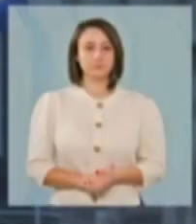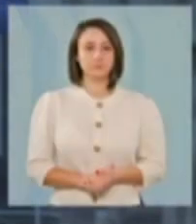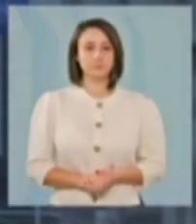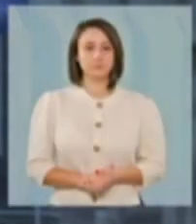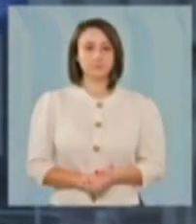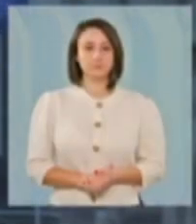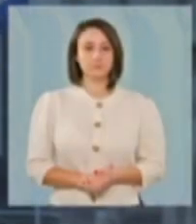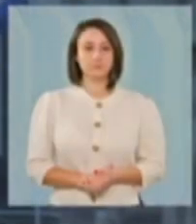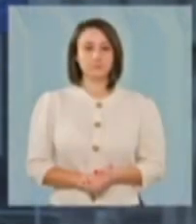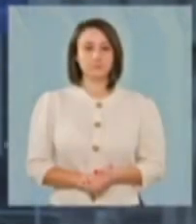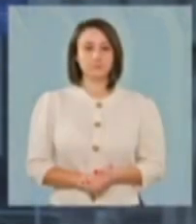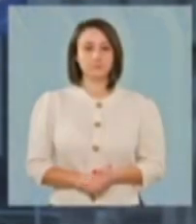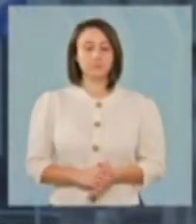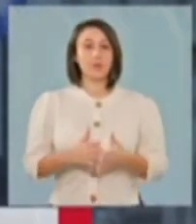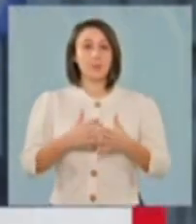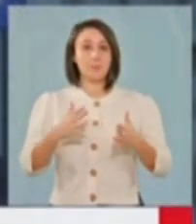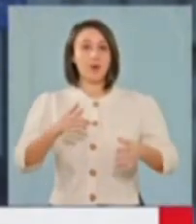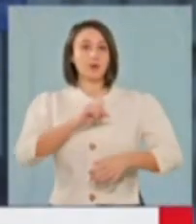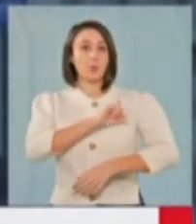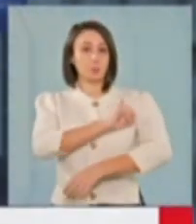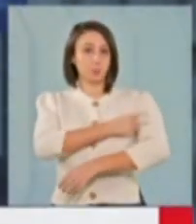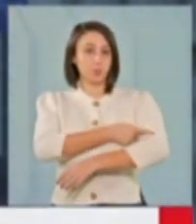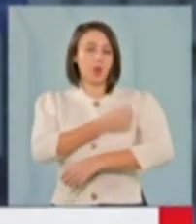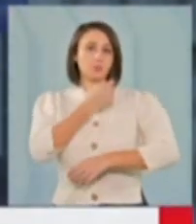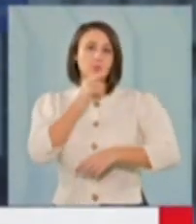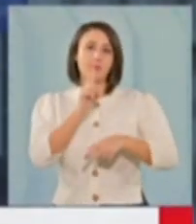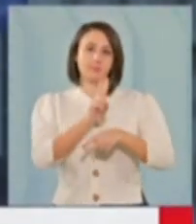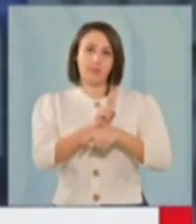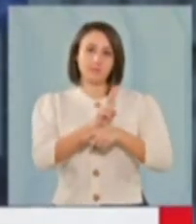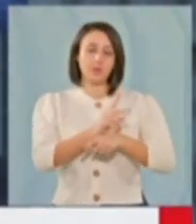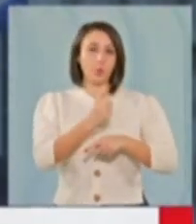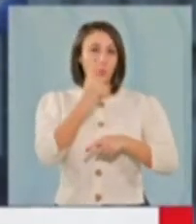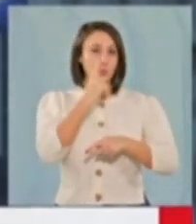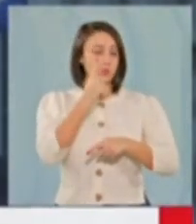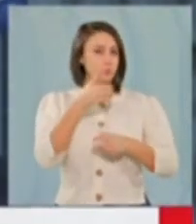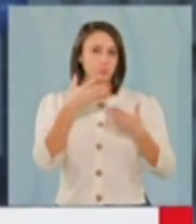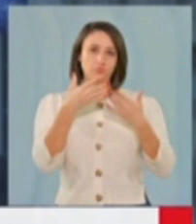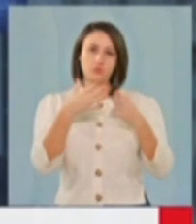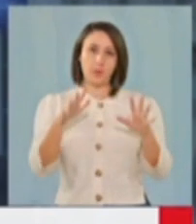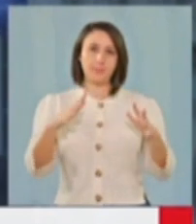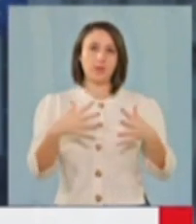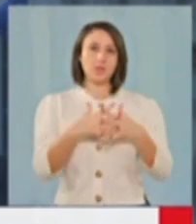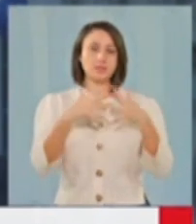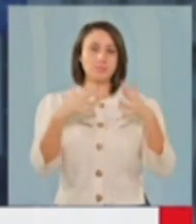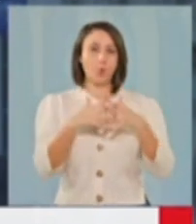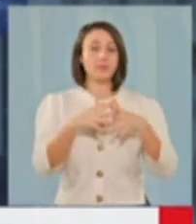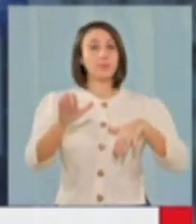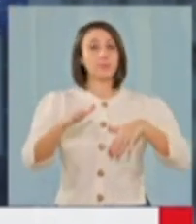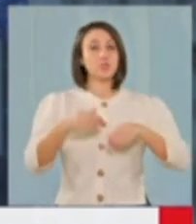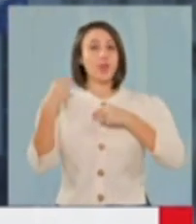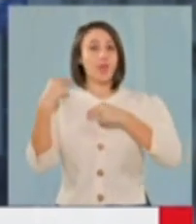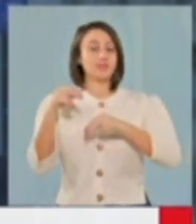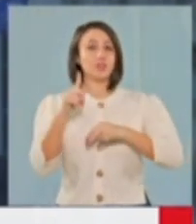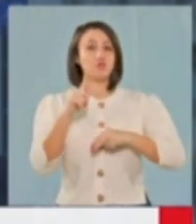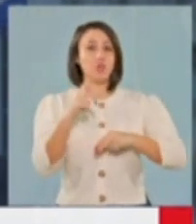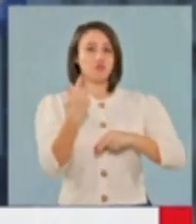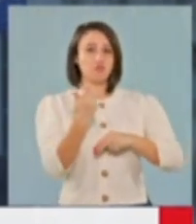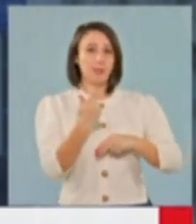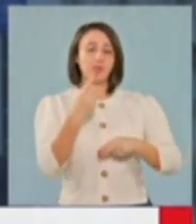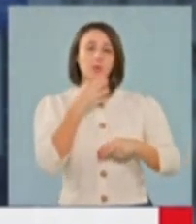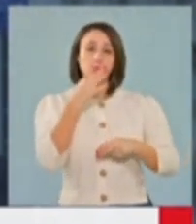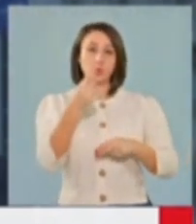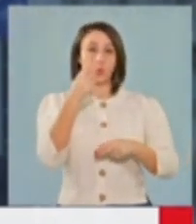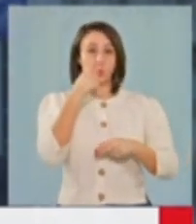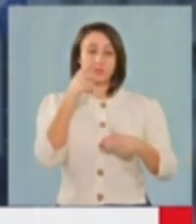marile puteri avertizează Rusia să nu pornească un război nuclear miniștrii de Externe ai statelor membre G7 au anunțat că Rusia se va confrunta cu